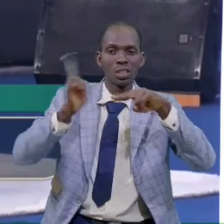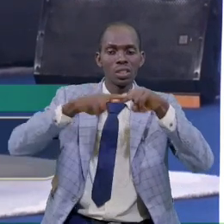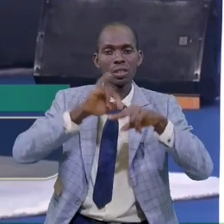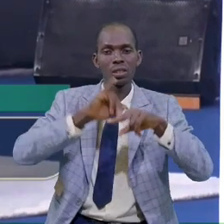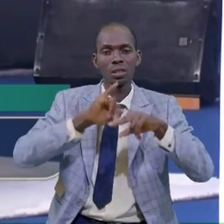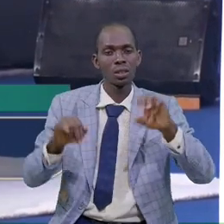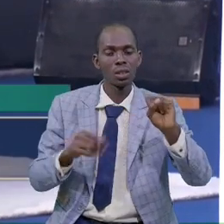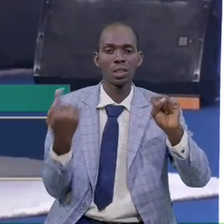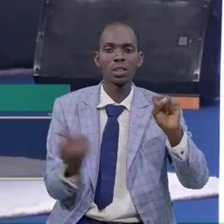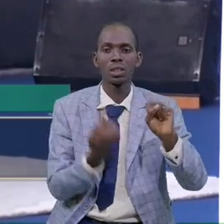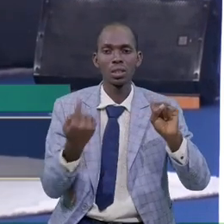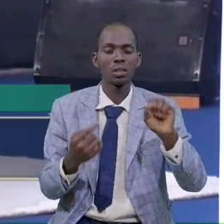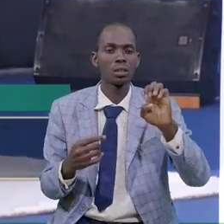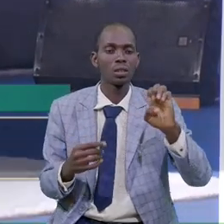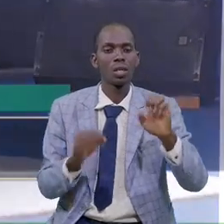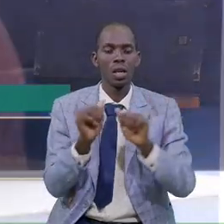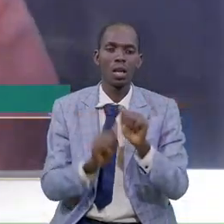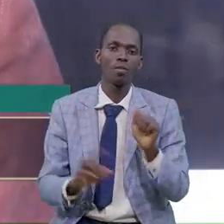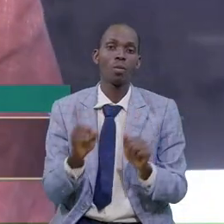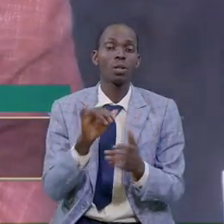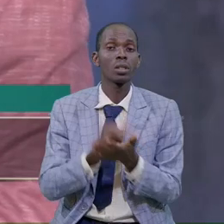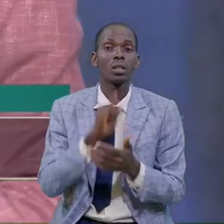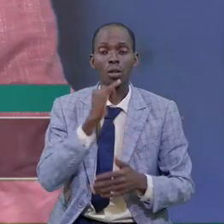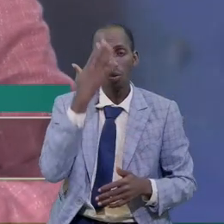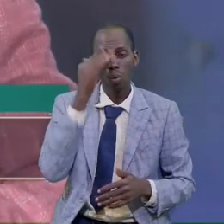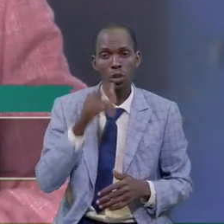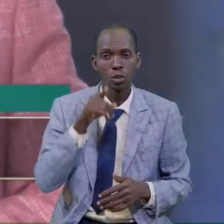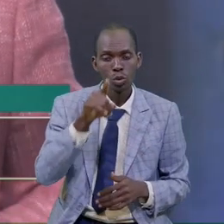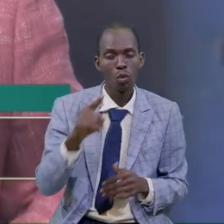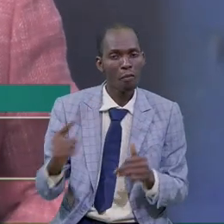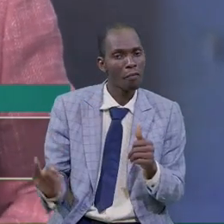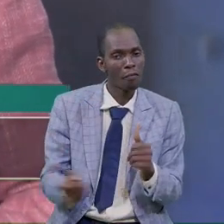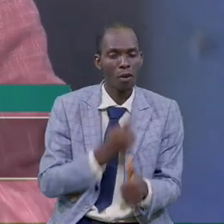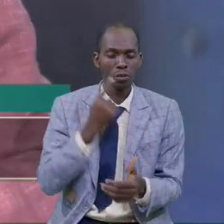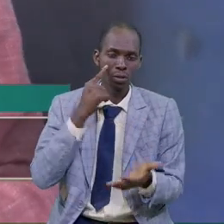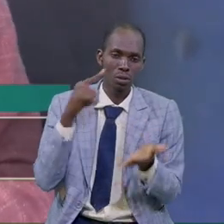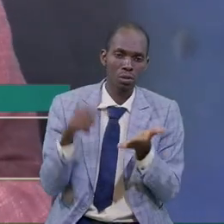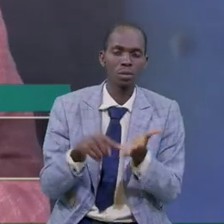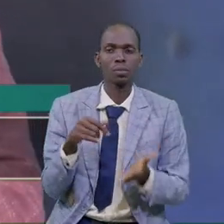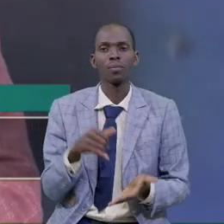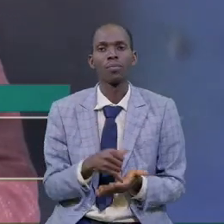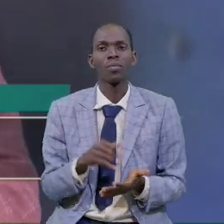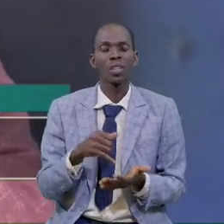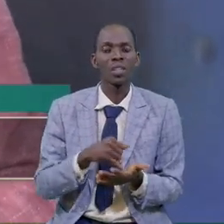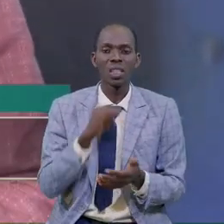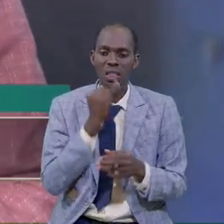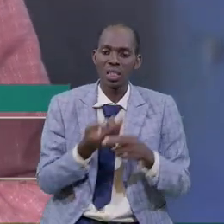partout. Et c'est pourquoi tu reconnais ça d'abord. Et